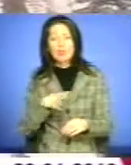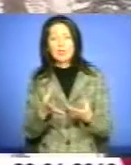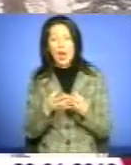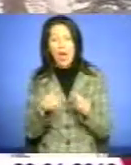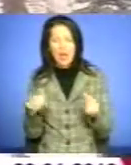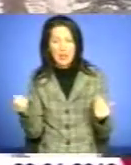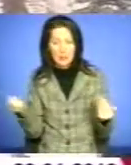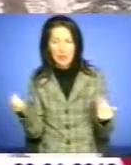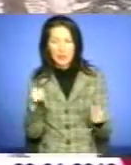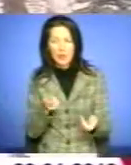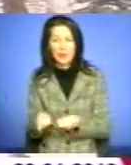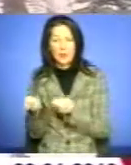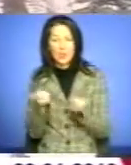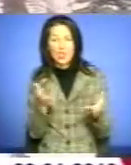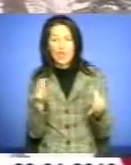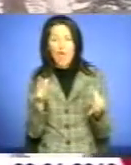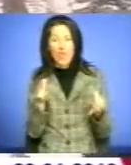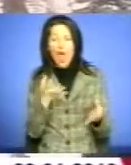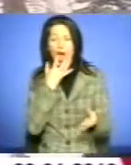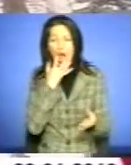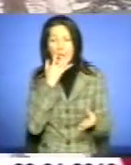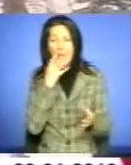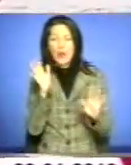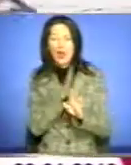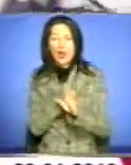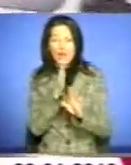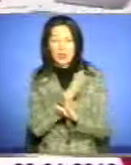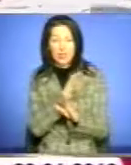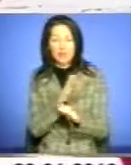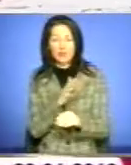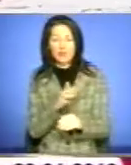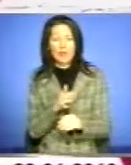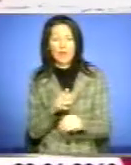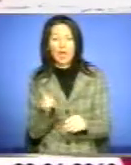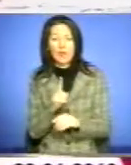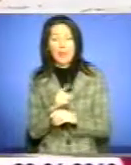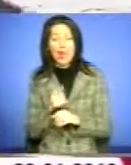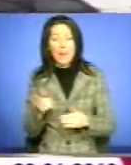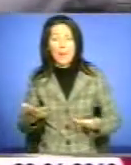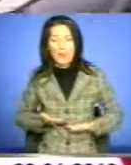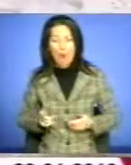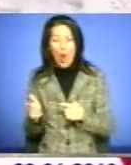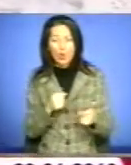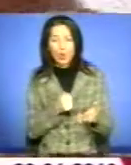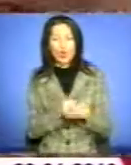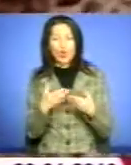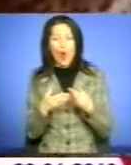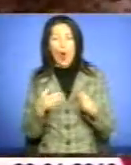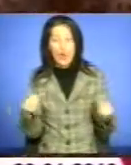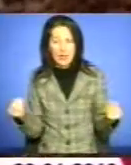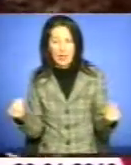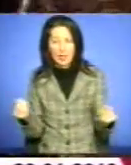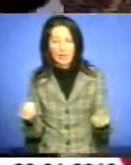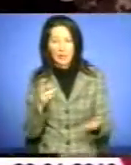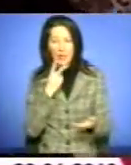оскільки він виносить вологі і достатньо теплі повітряні маси. Тернопільські комунальники готові до відлиги. Передбачаючи різке